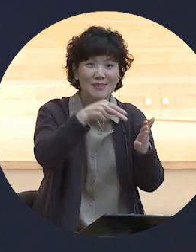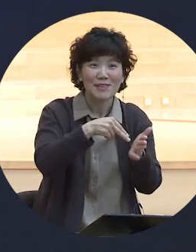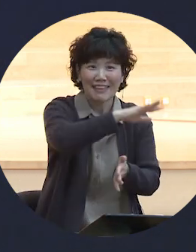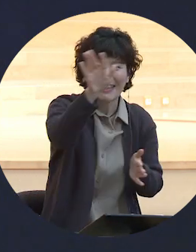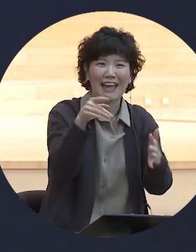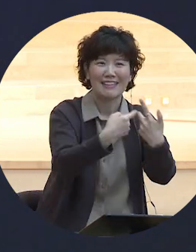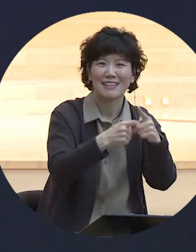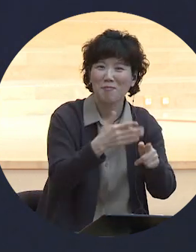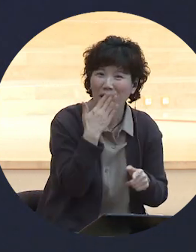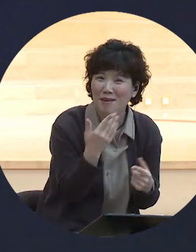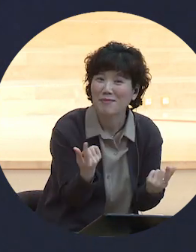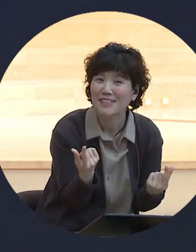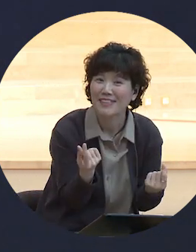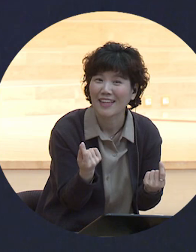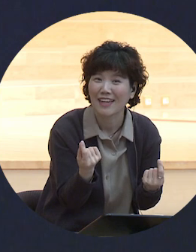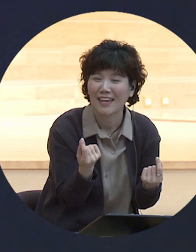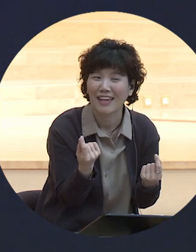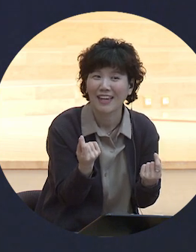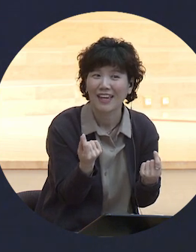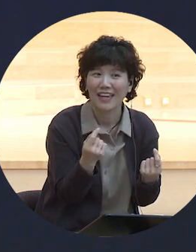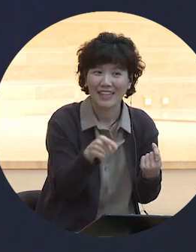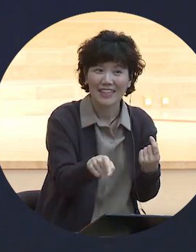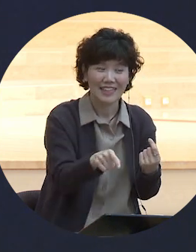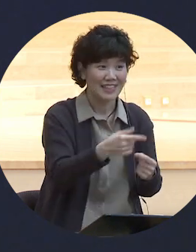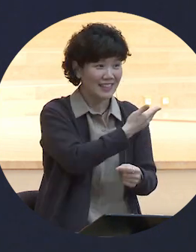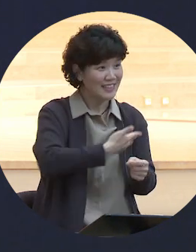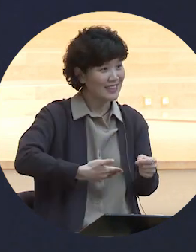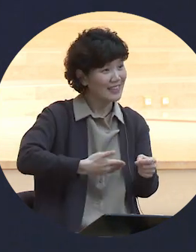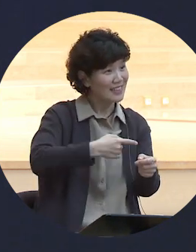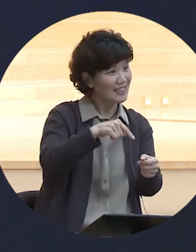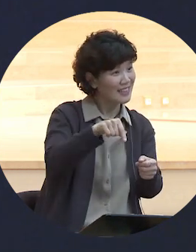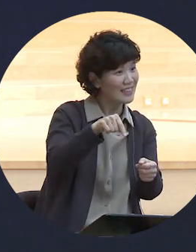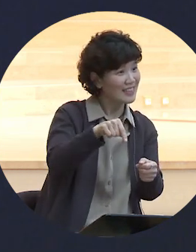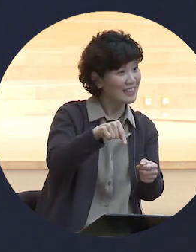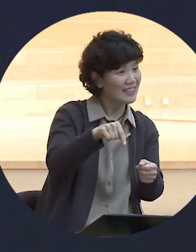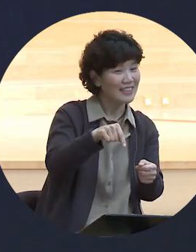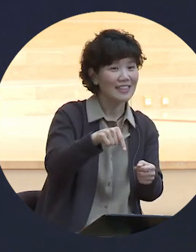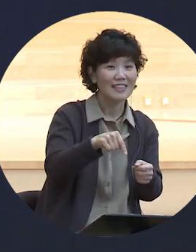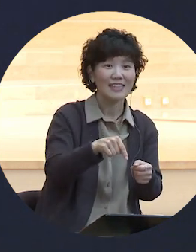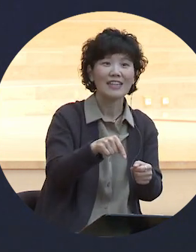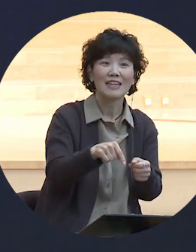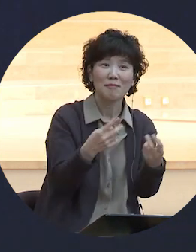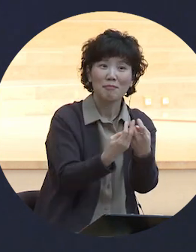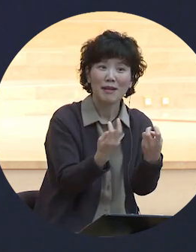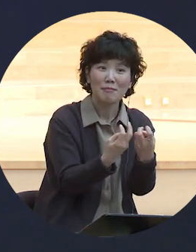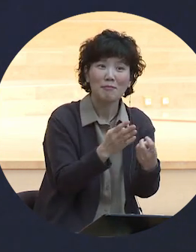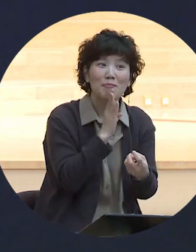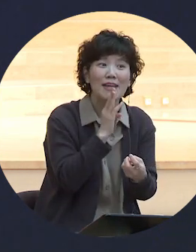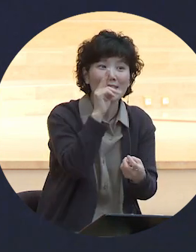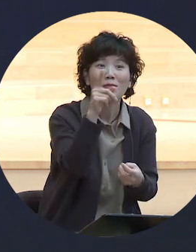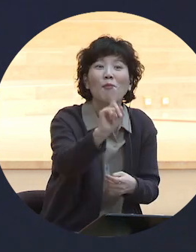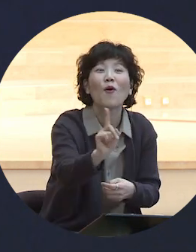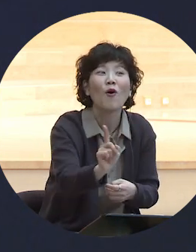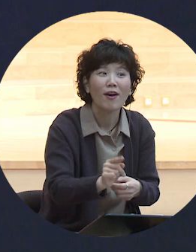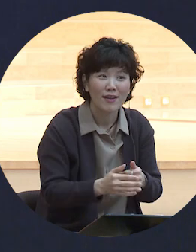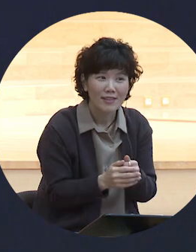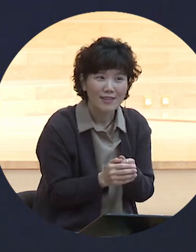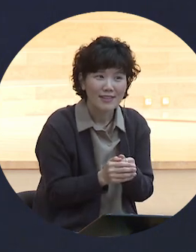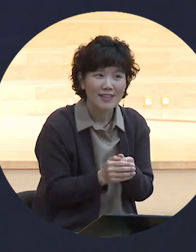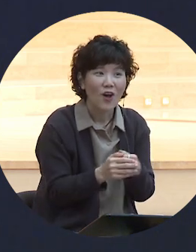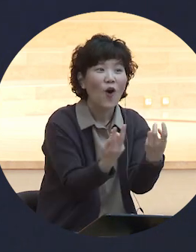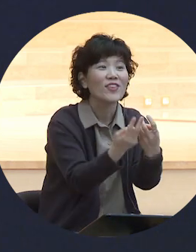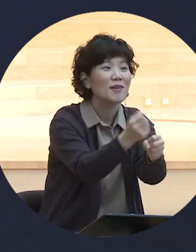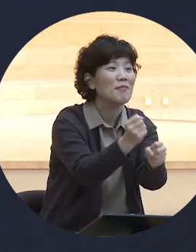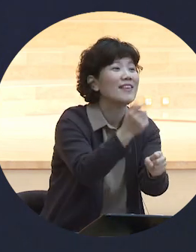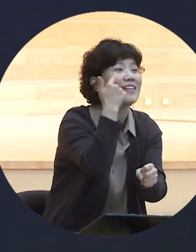얘기입니다. 이 제자 어떻게 했었어야 합니까? 어떻게 했었어야